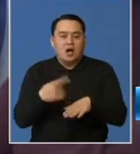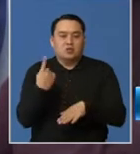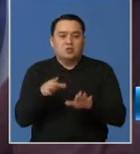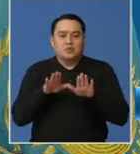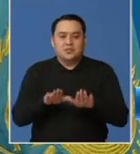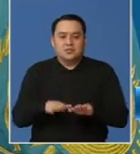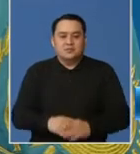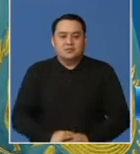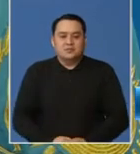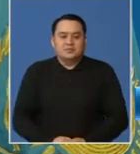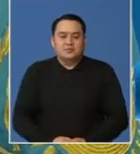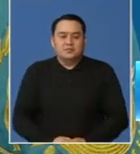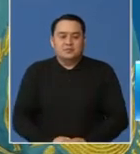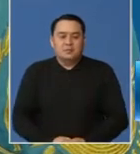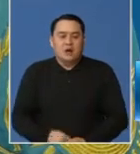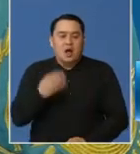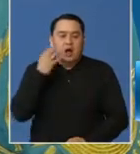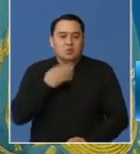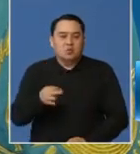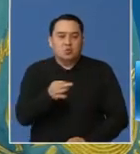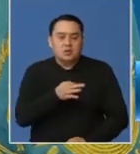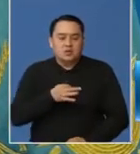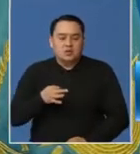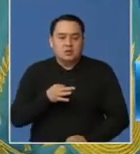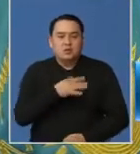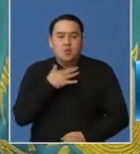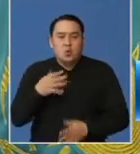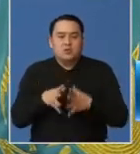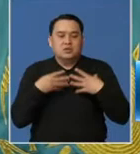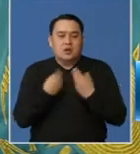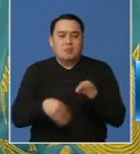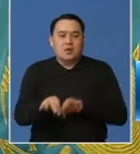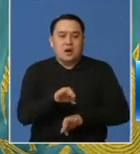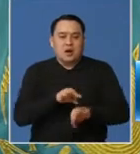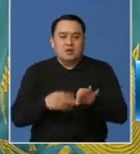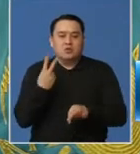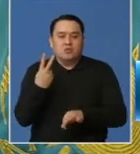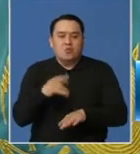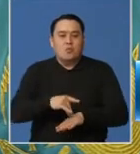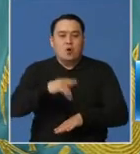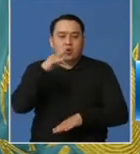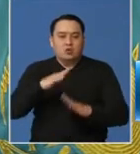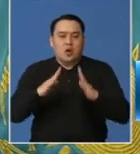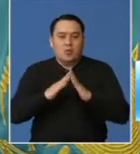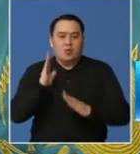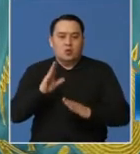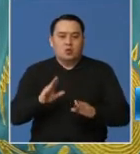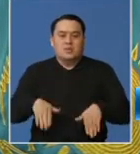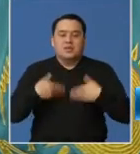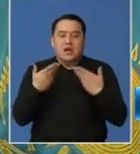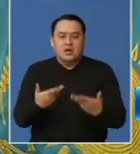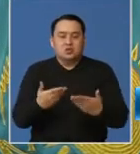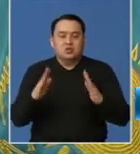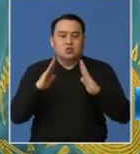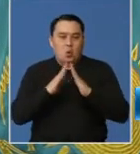окна. Для многодетных семей в областном центре начато проектирование двух многоэтажных жилых домов и будет представляться